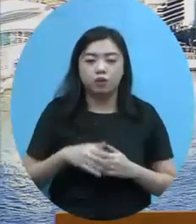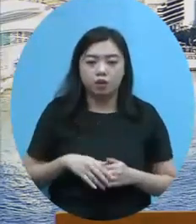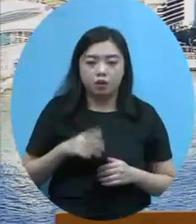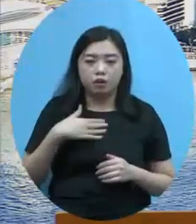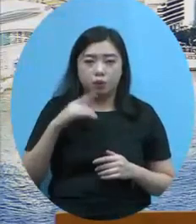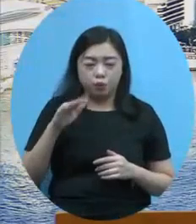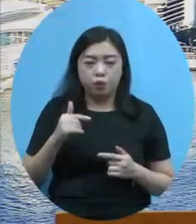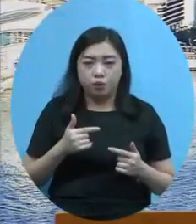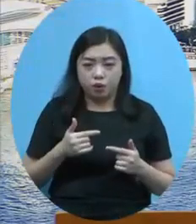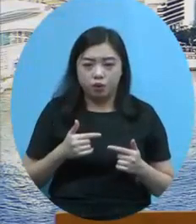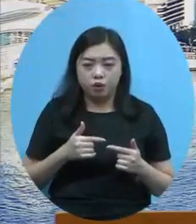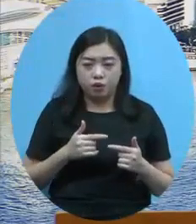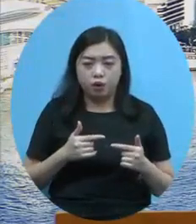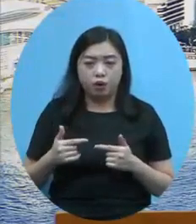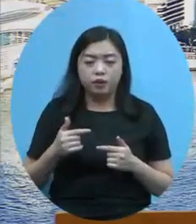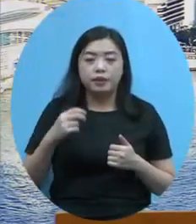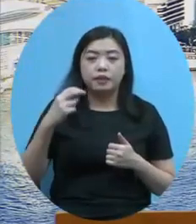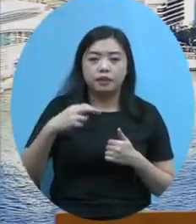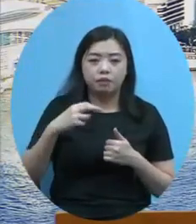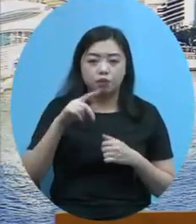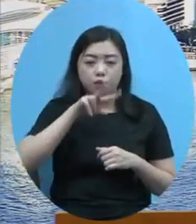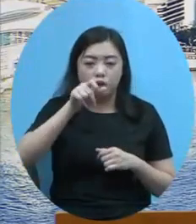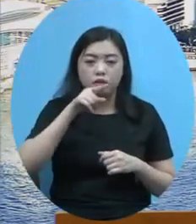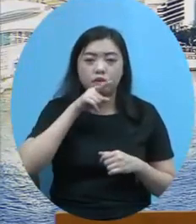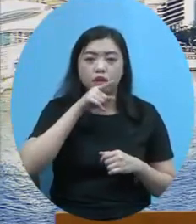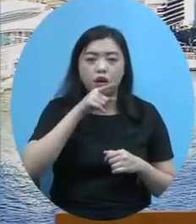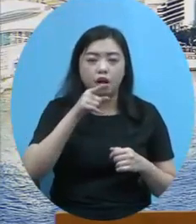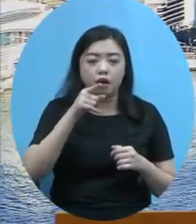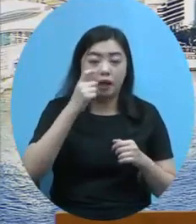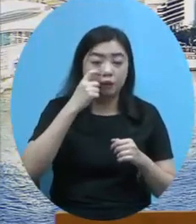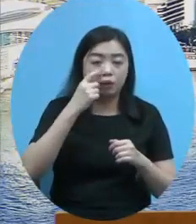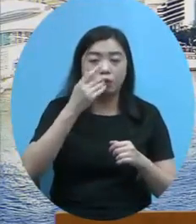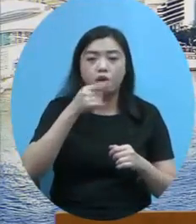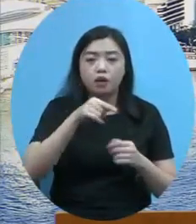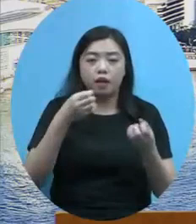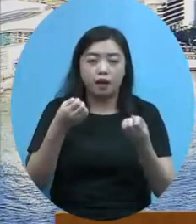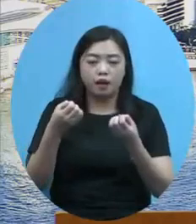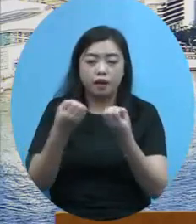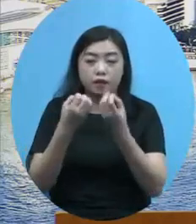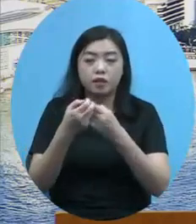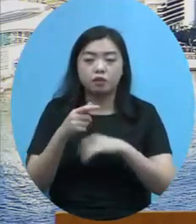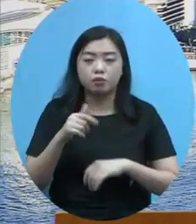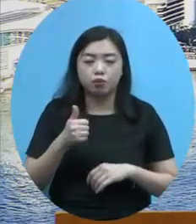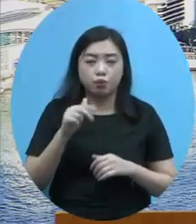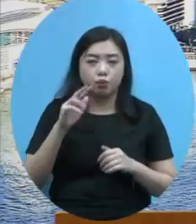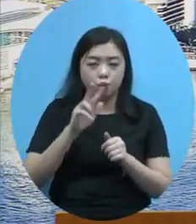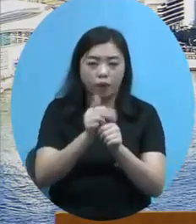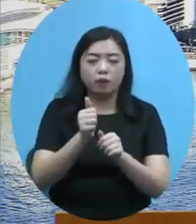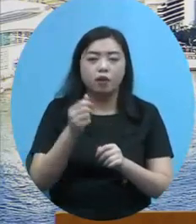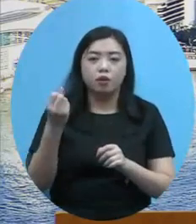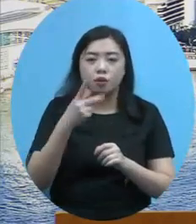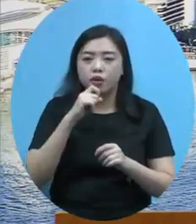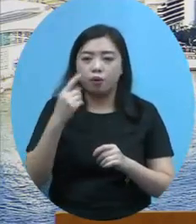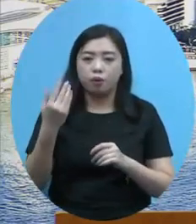過圍封強檢呢抽出一些隱形的個案。過去即一兩個禮拜其實都有一些大廈